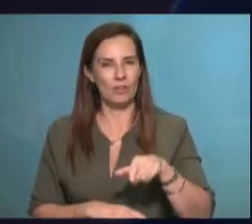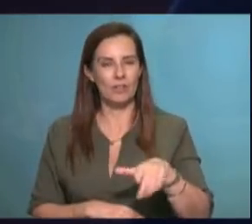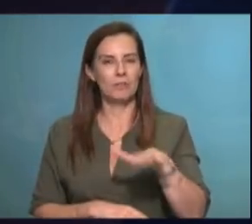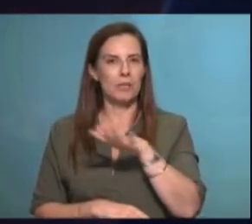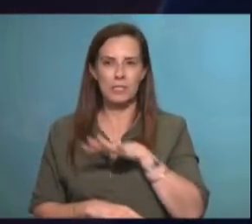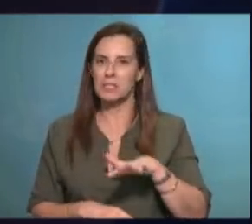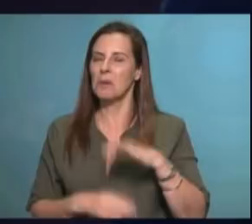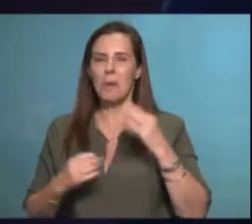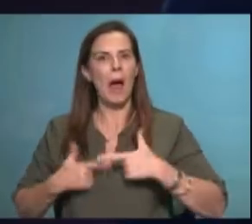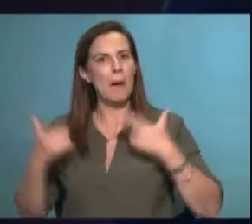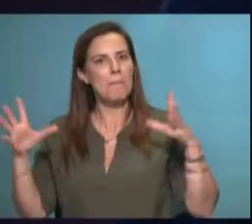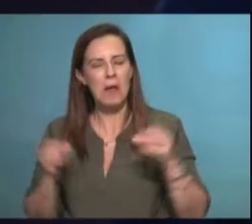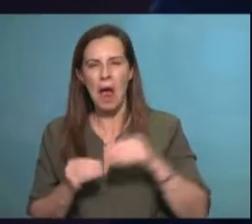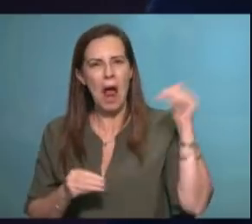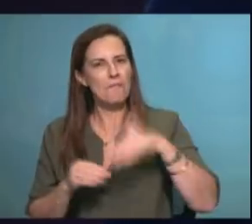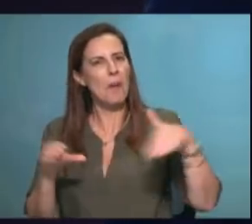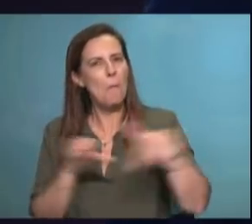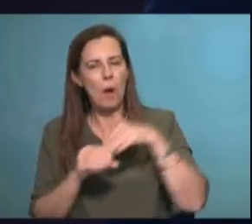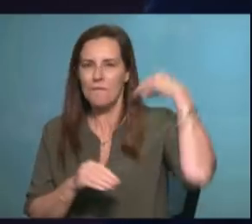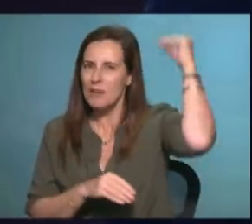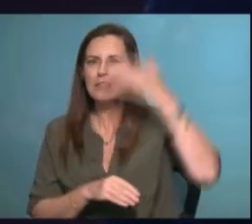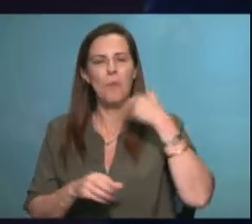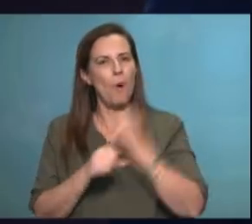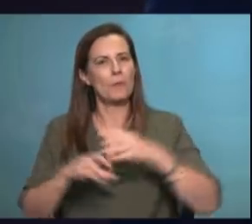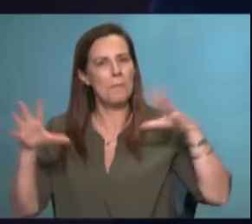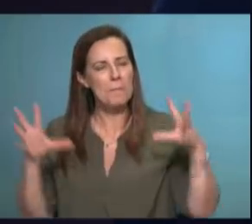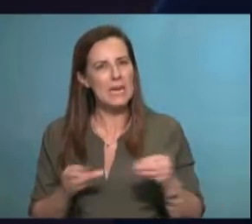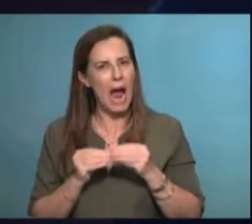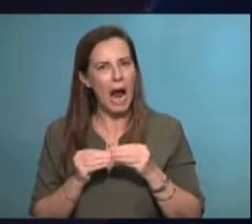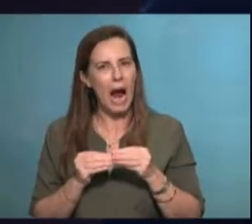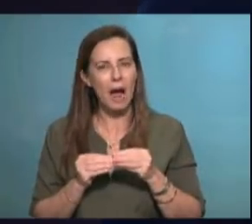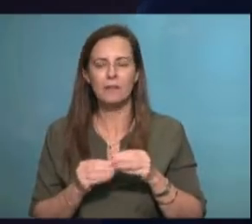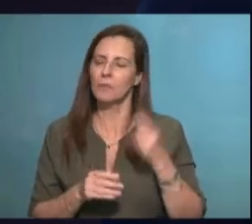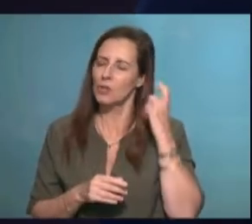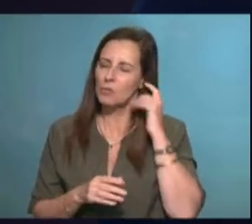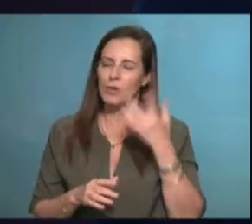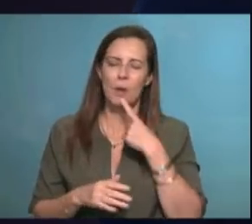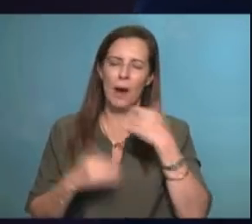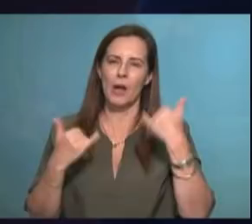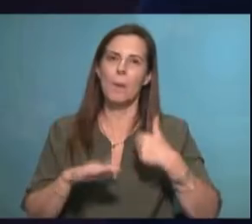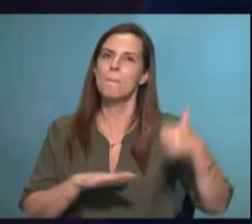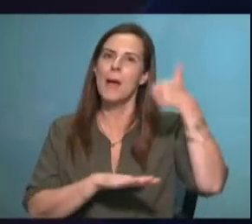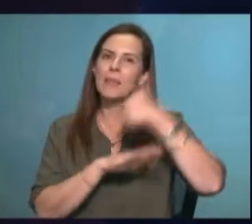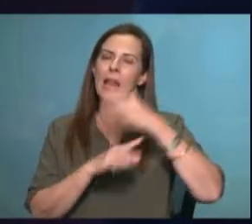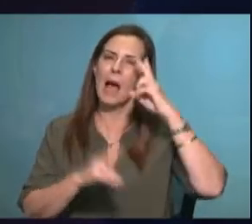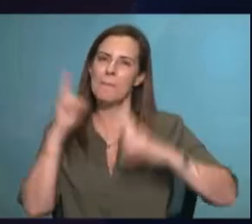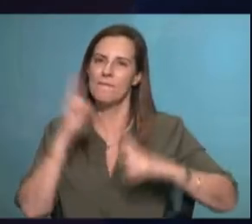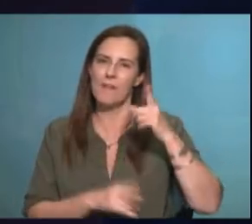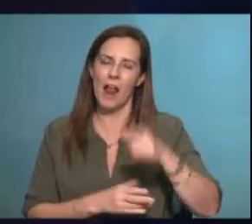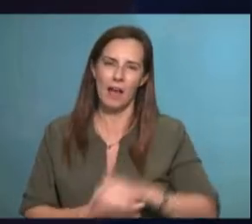למופת של דו-קיום, אלפי פועלים פלסטינים וישראלים שעובדים שם ביחד. בוא נשמע ביחד את מה שאמר היום מנהל מפעל אלון שבו היה